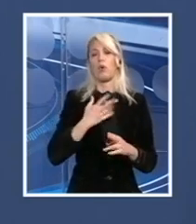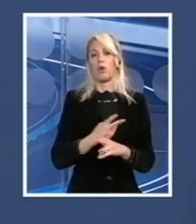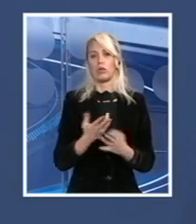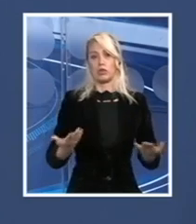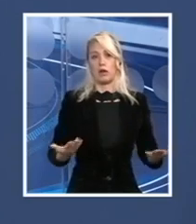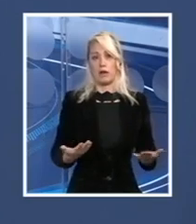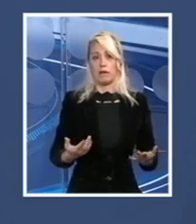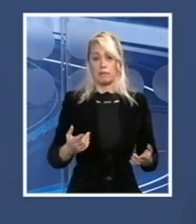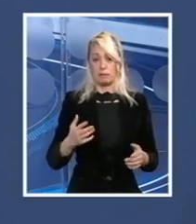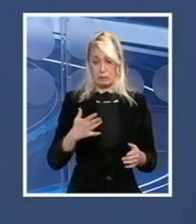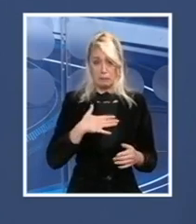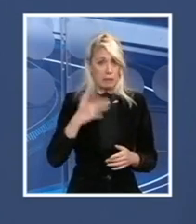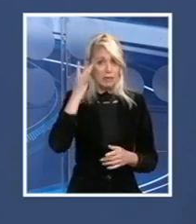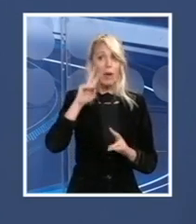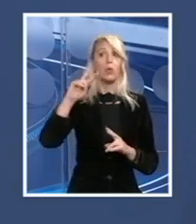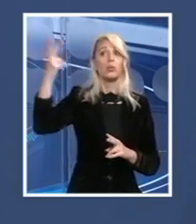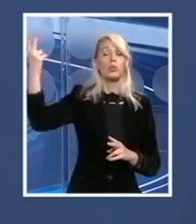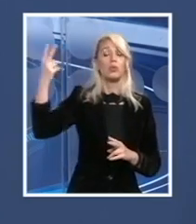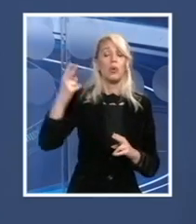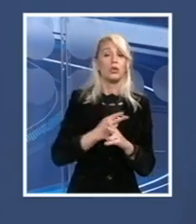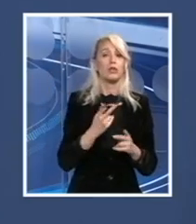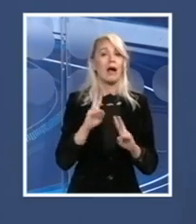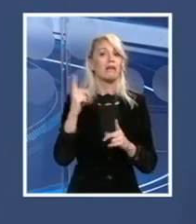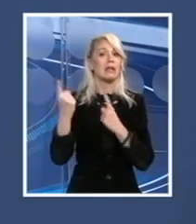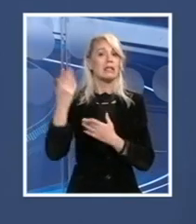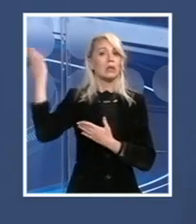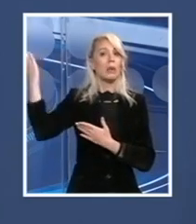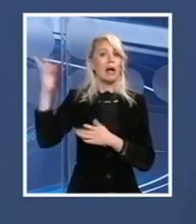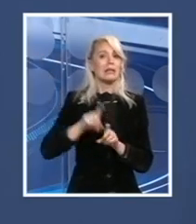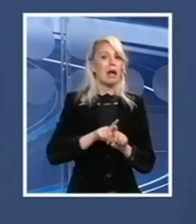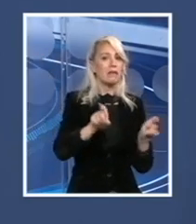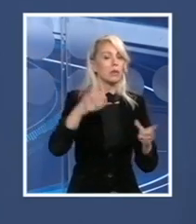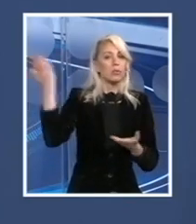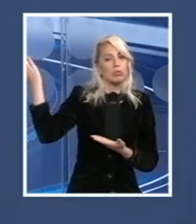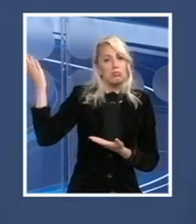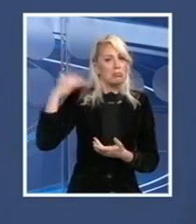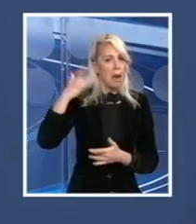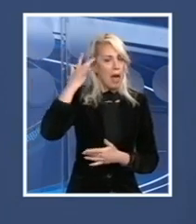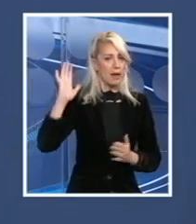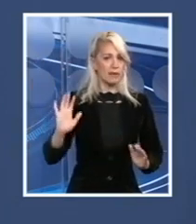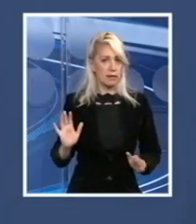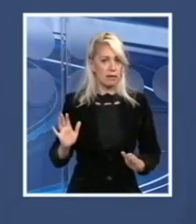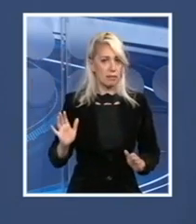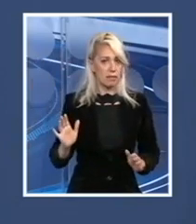znamo kako je to u drugim zemljama i kakva je epidemiološka situacija u drugim zemljama.